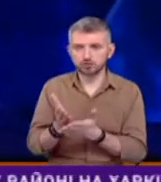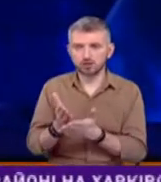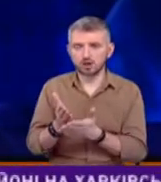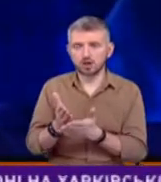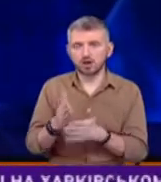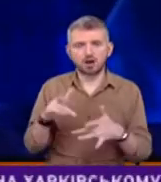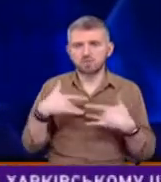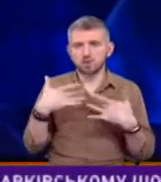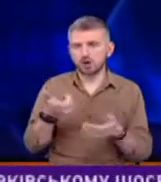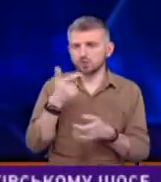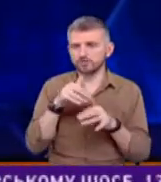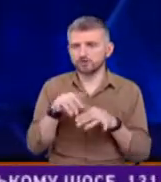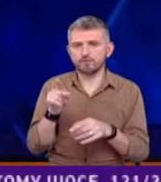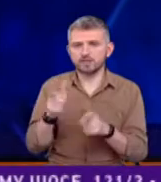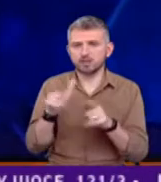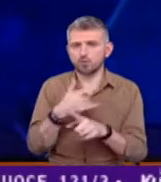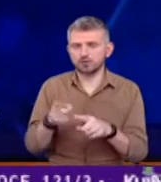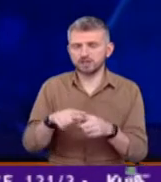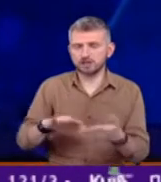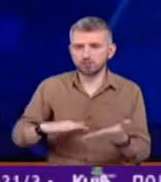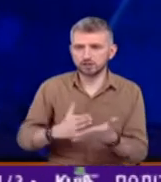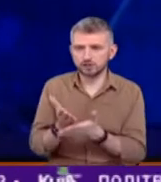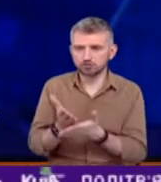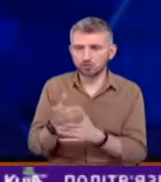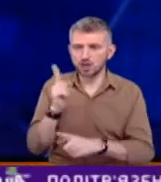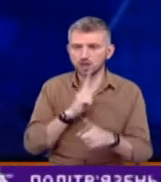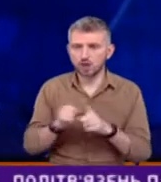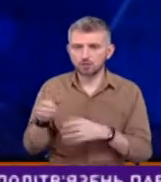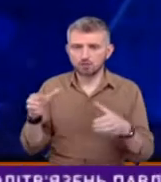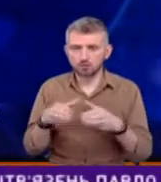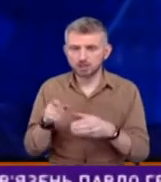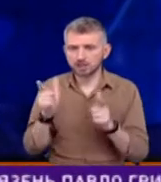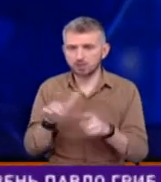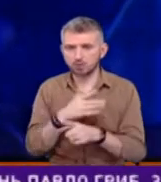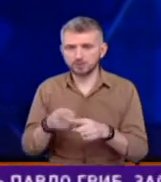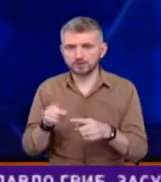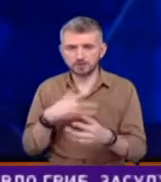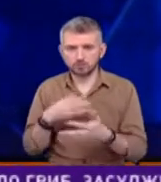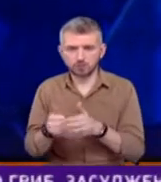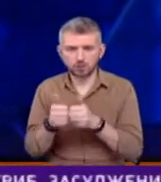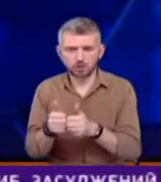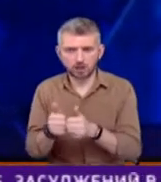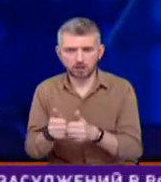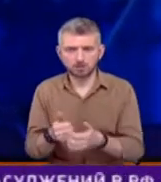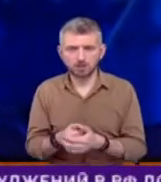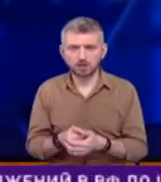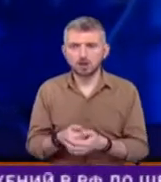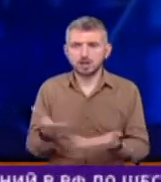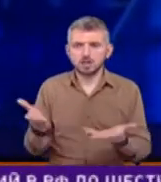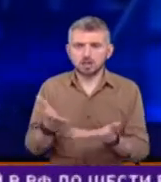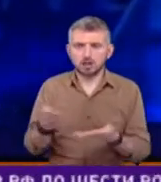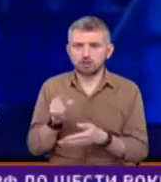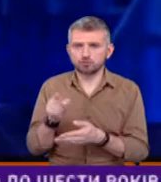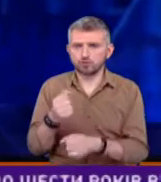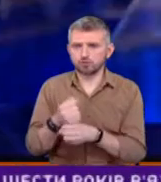аморальним вчинком, оскільки він не погодив це з політичною радою партії, він не погодив це зі своїми колегами. Звичайно, яка з